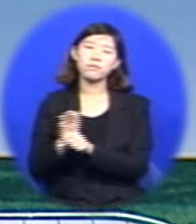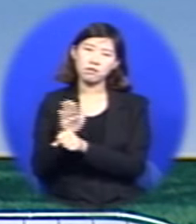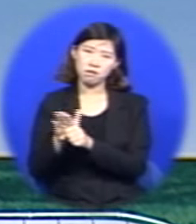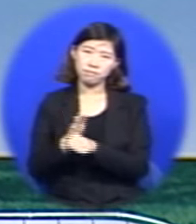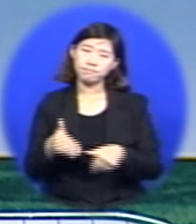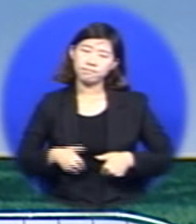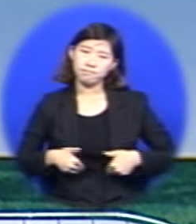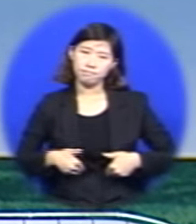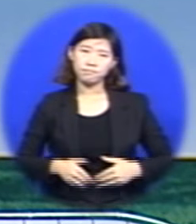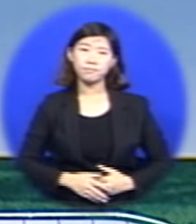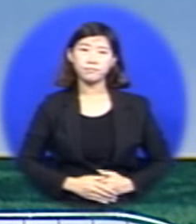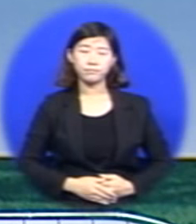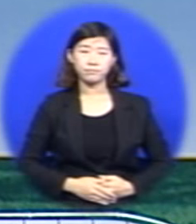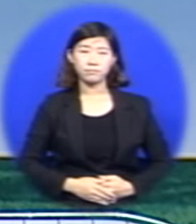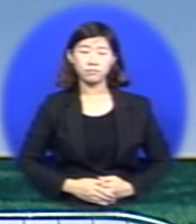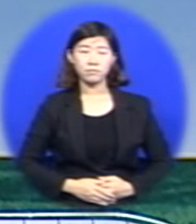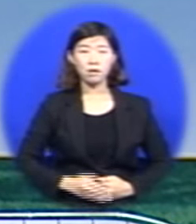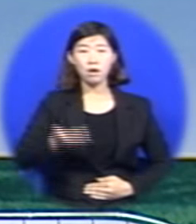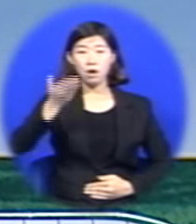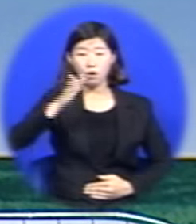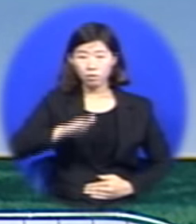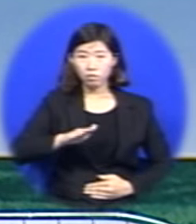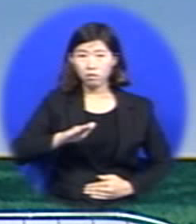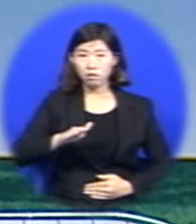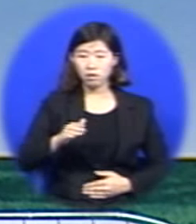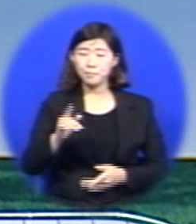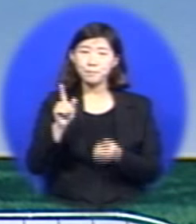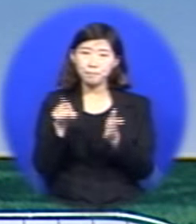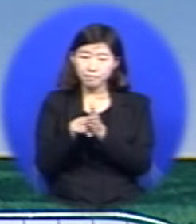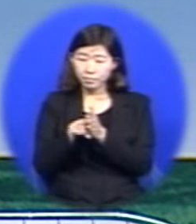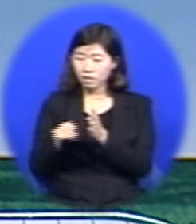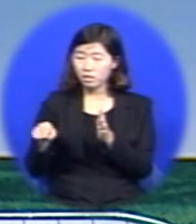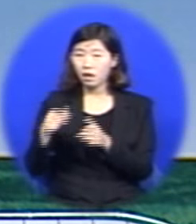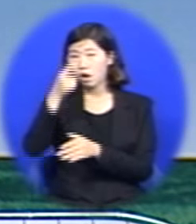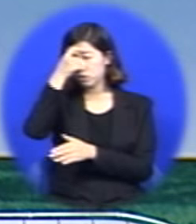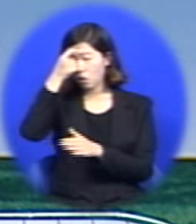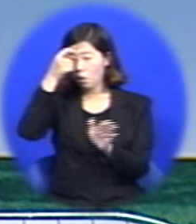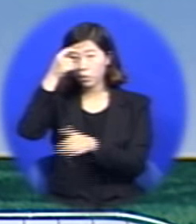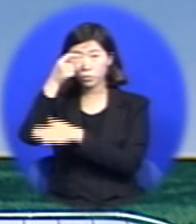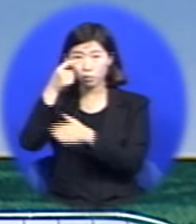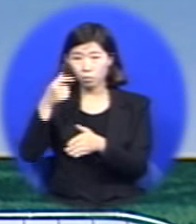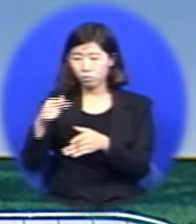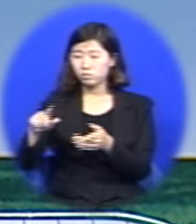그러나 믿는 성도들끼리만 사랑하는 것으로 끝나면 안 됩니다.